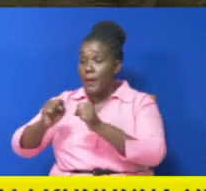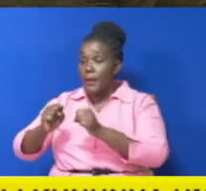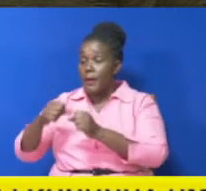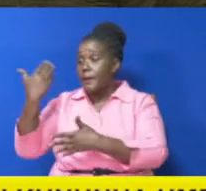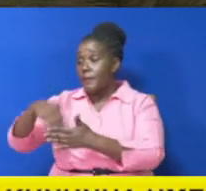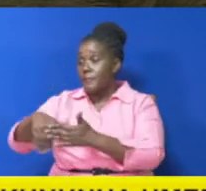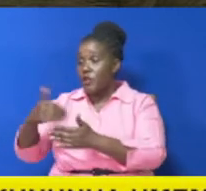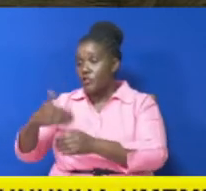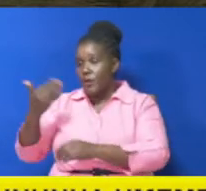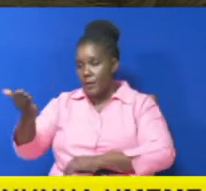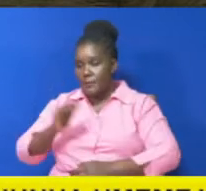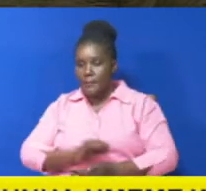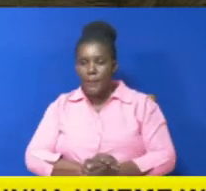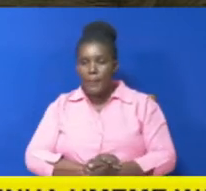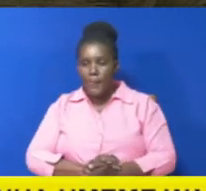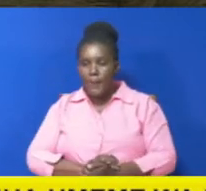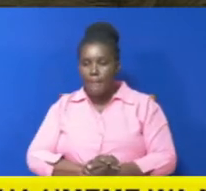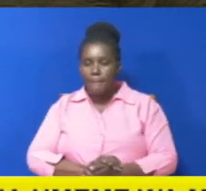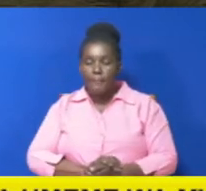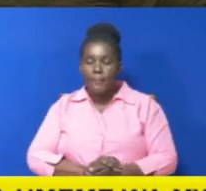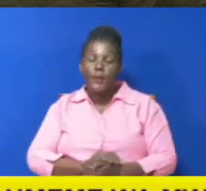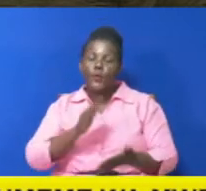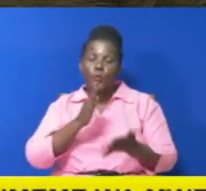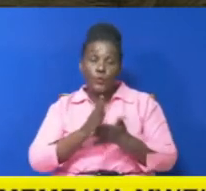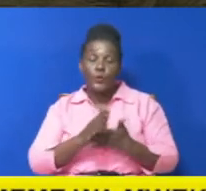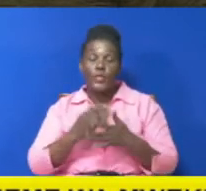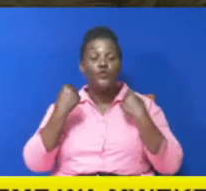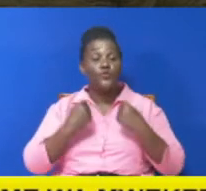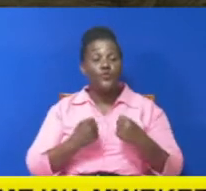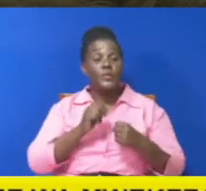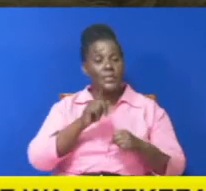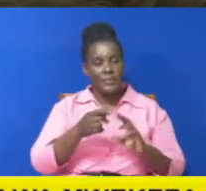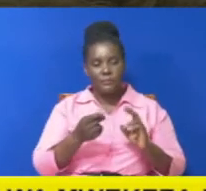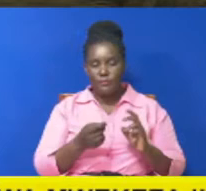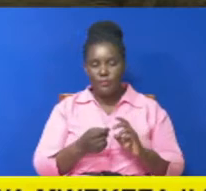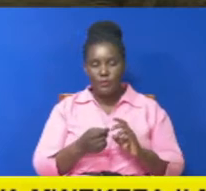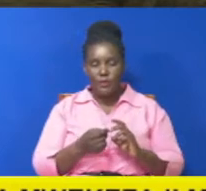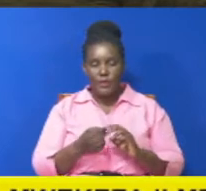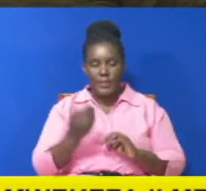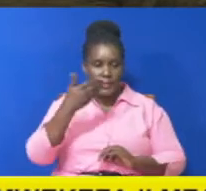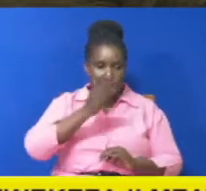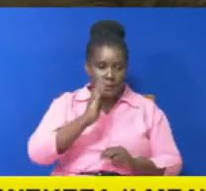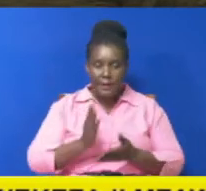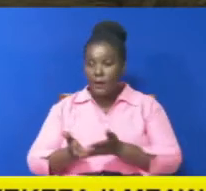wa binadamu. Nasema kuwa kuna jitihada zimefanyika kwa serikali na wadau